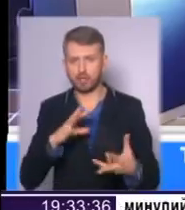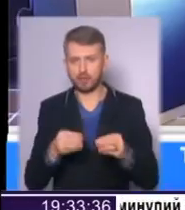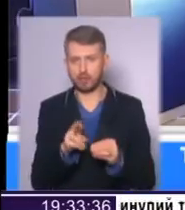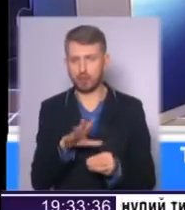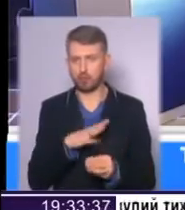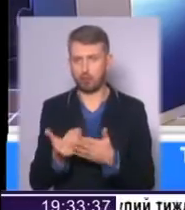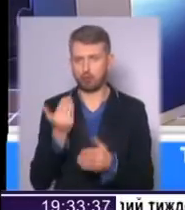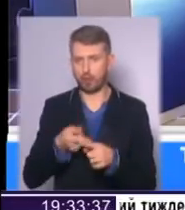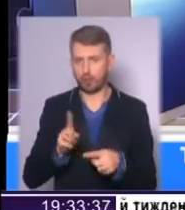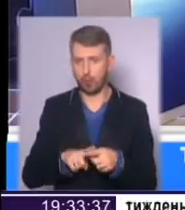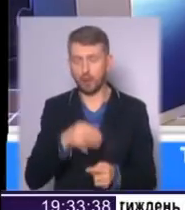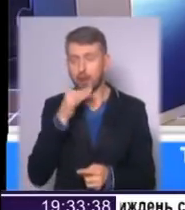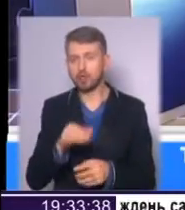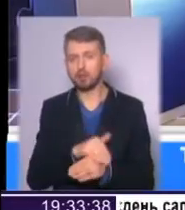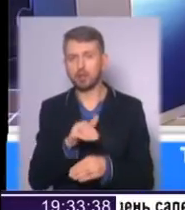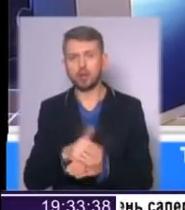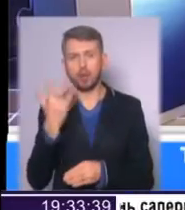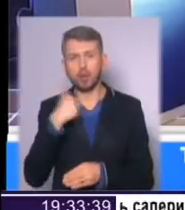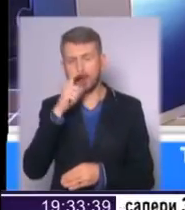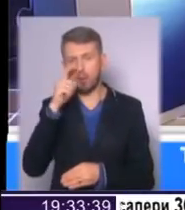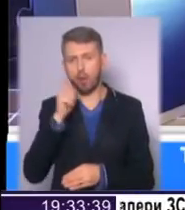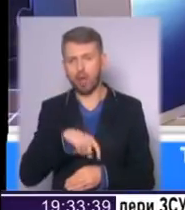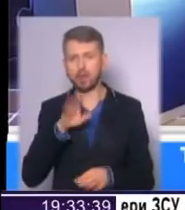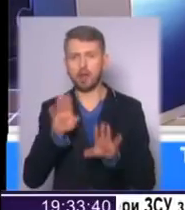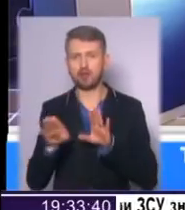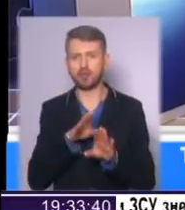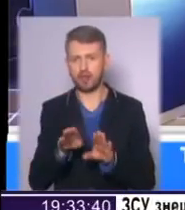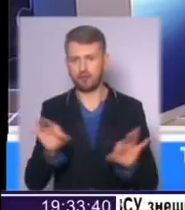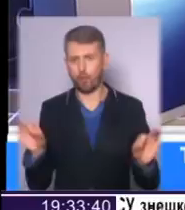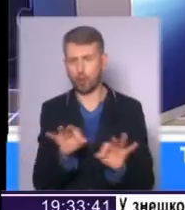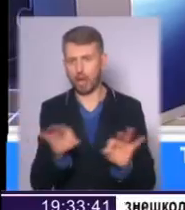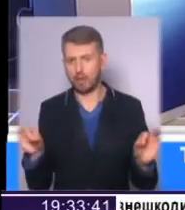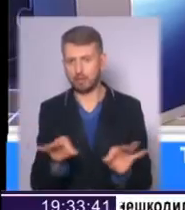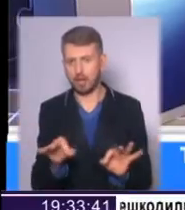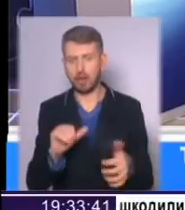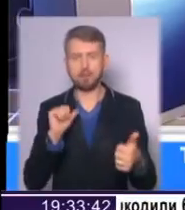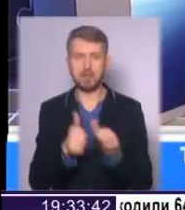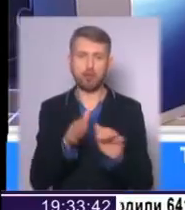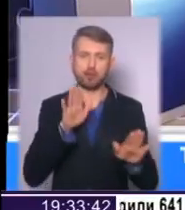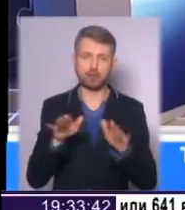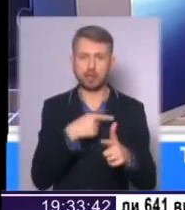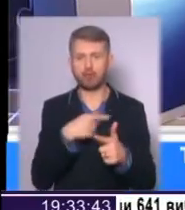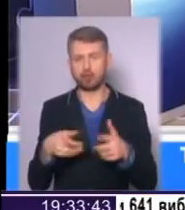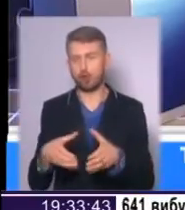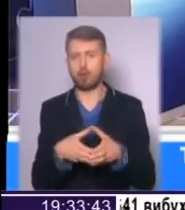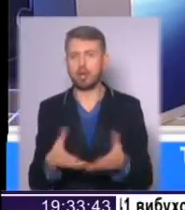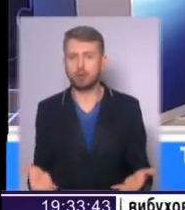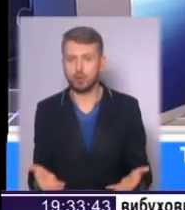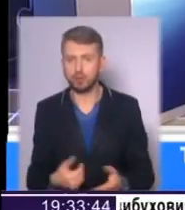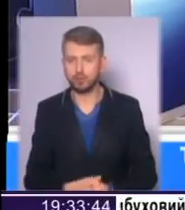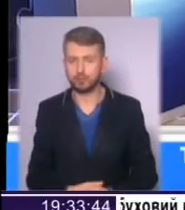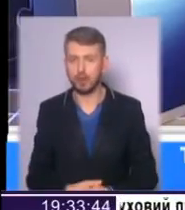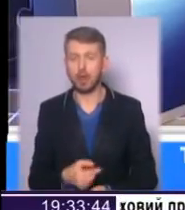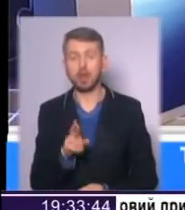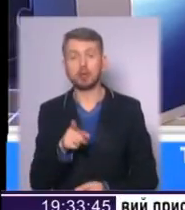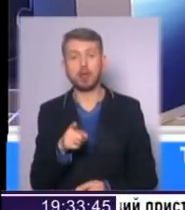Так. А скажіть, будь ласка, от коли поганий режисер в оркестрі, міняють режисера чи команду? Я